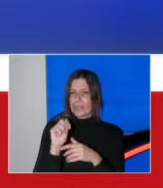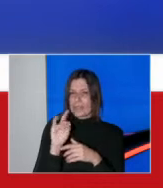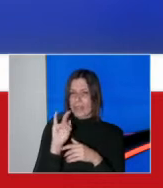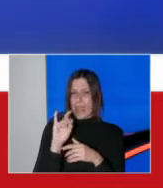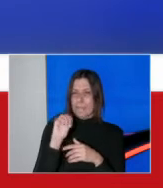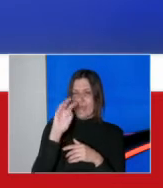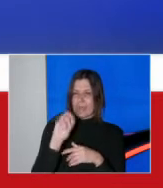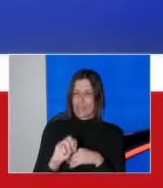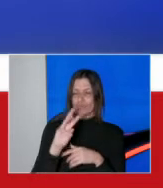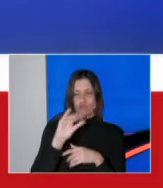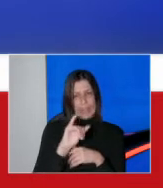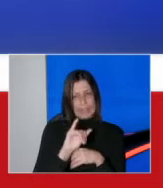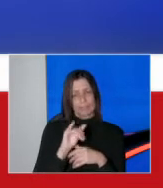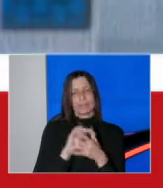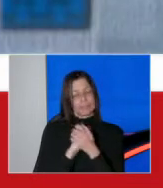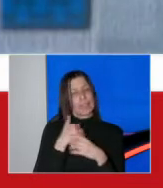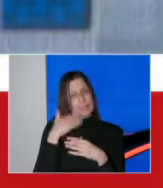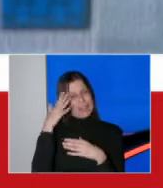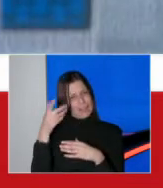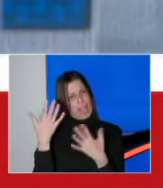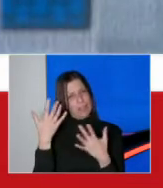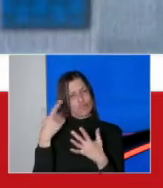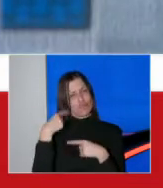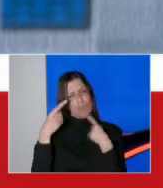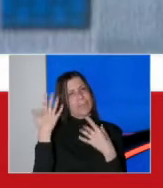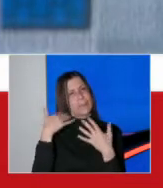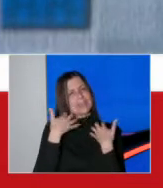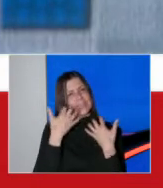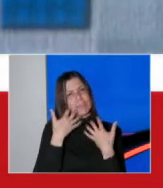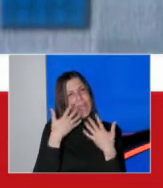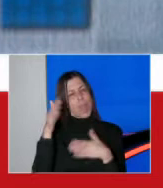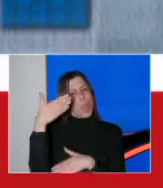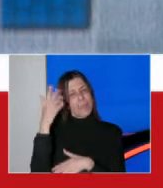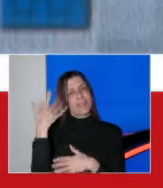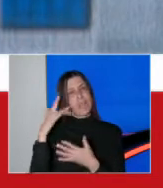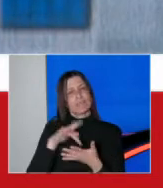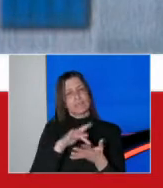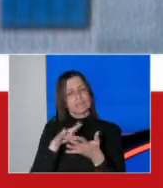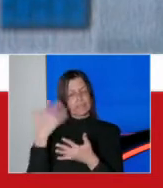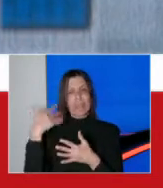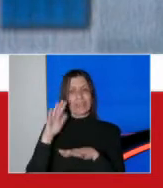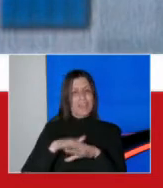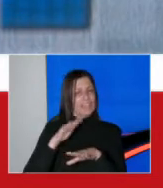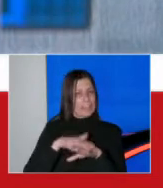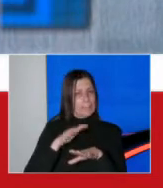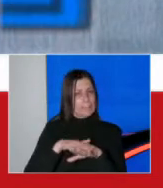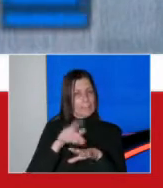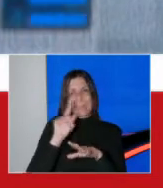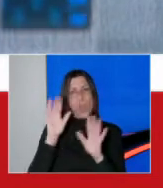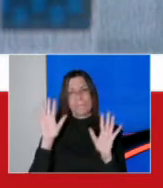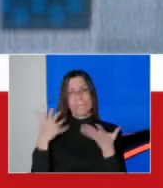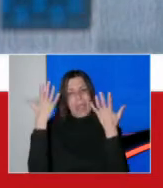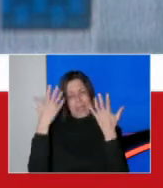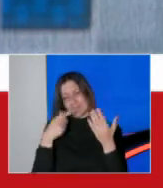שלום יובל, ערב טוב לך. תראה, אני מכיר אותך כמה שנים, היית מסבירן לאומי, היית בעוד כמה וכמה וכמה תפקידים, אתה לא מהר